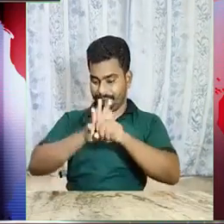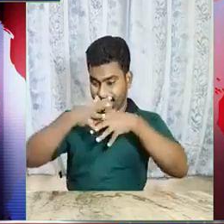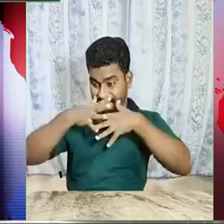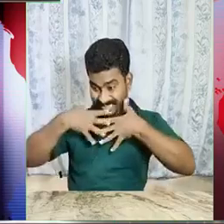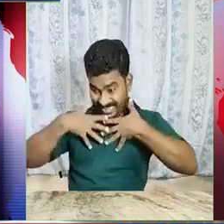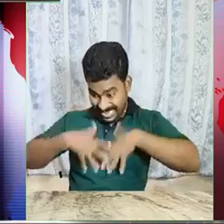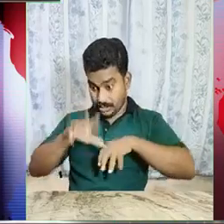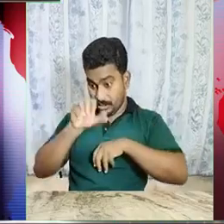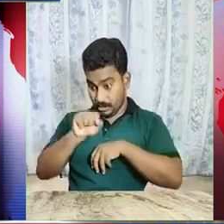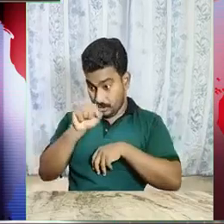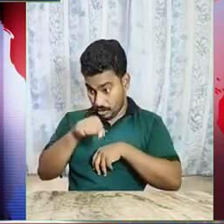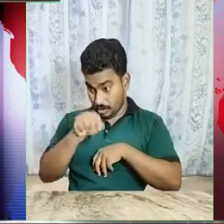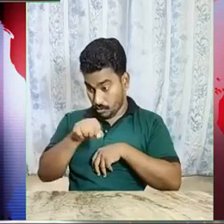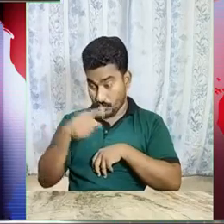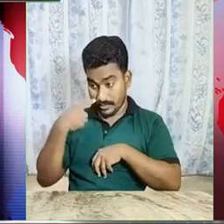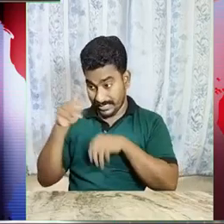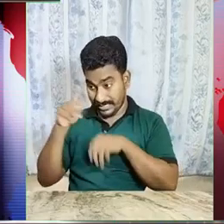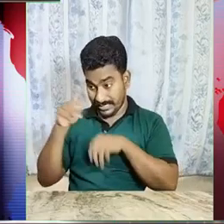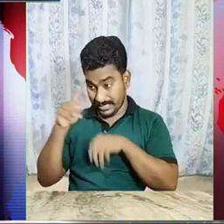21,342 പേര്.